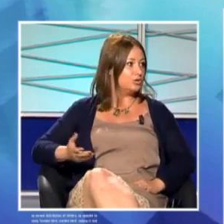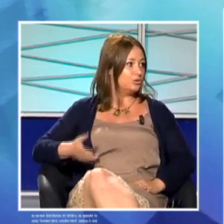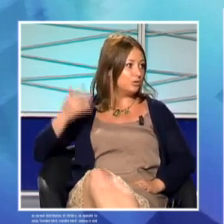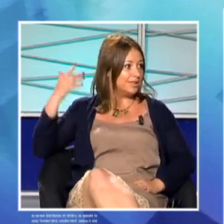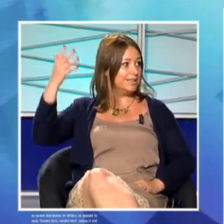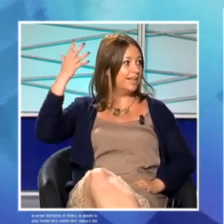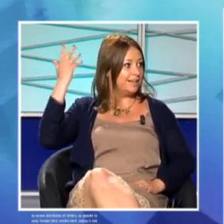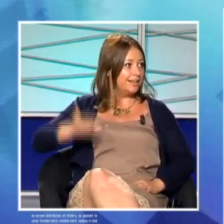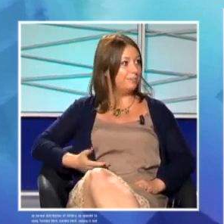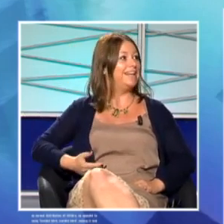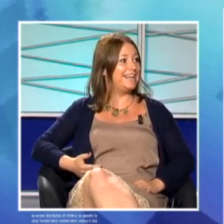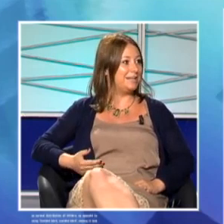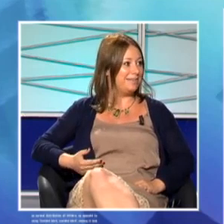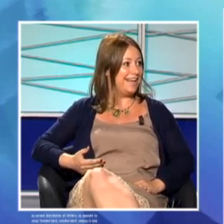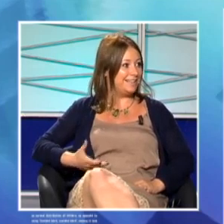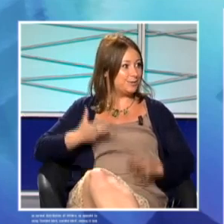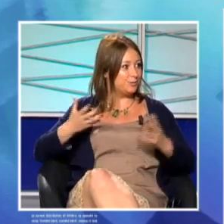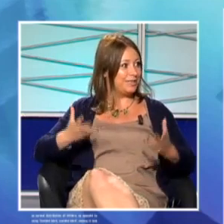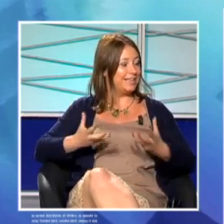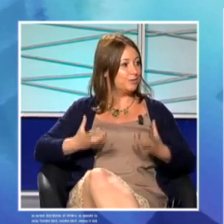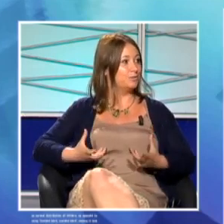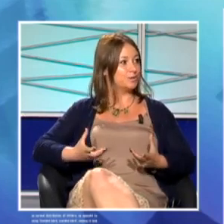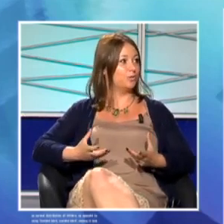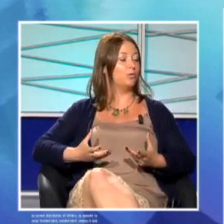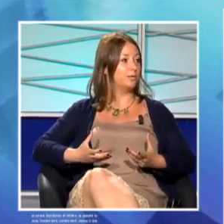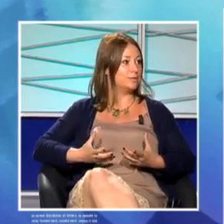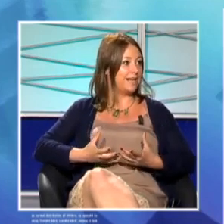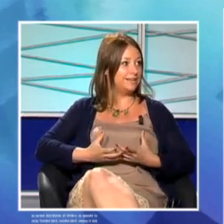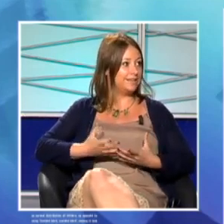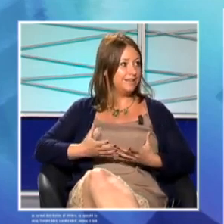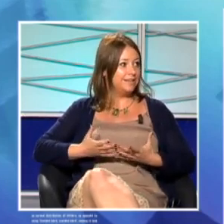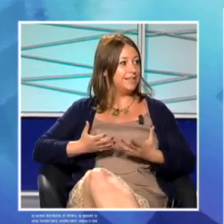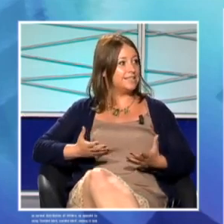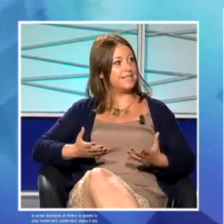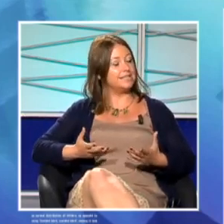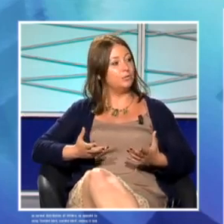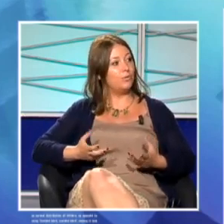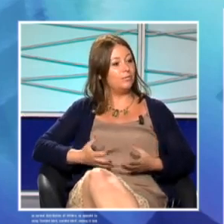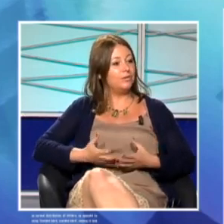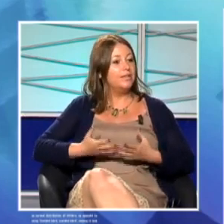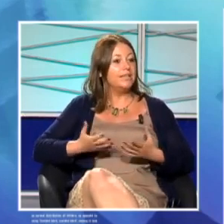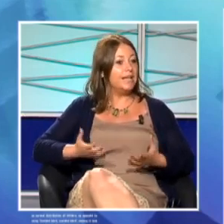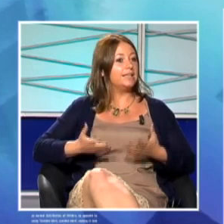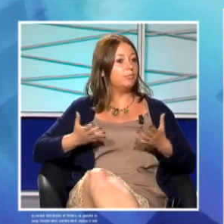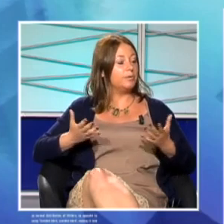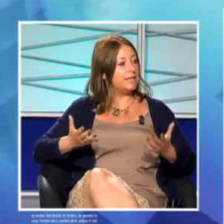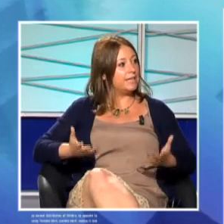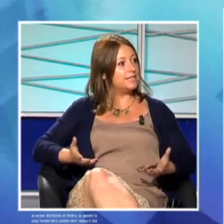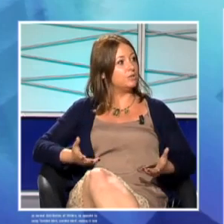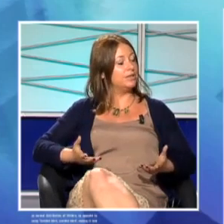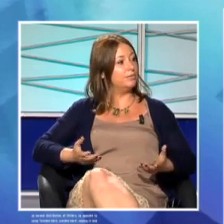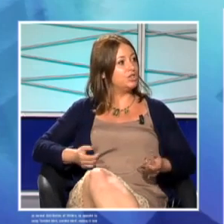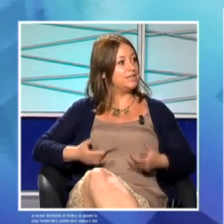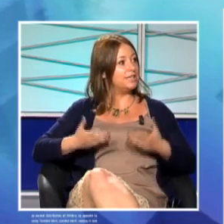ogni giorno che da millenni e millenni sono quelle che costituiscono il cuore pulsante dell'esistenza di un uomo ed è tempo per le